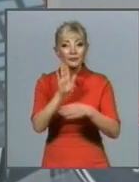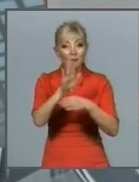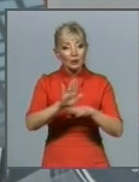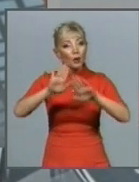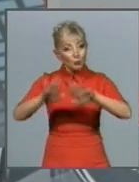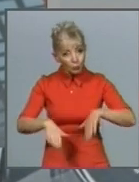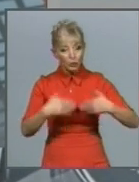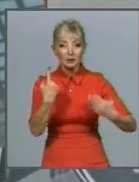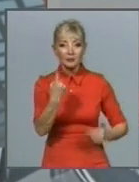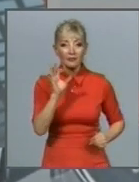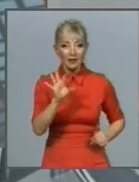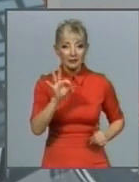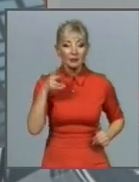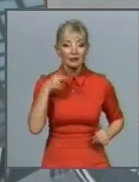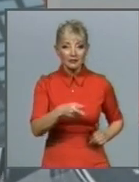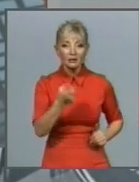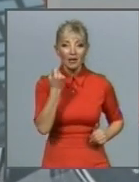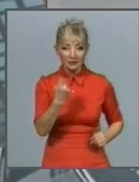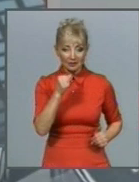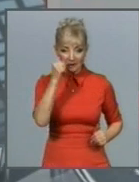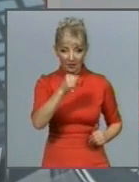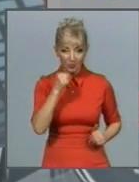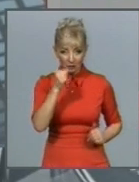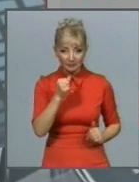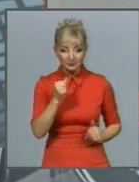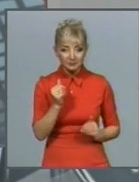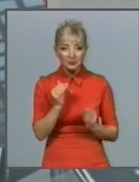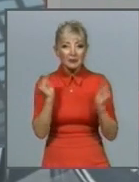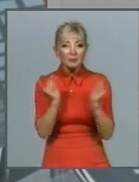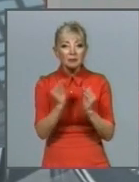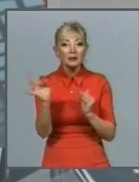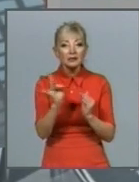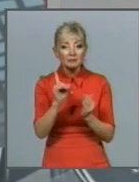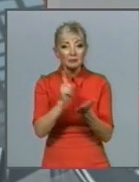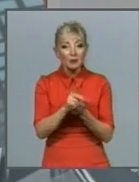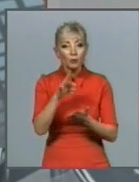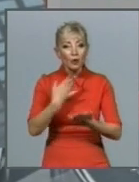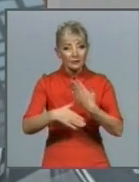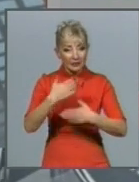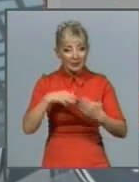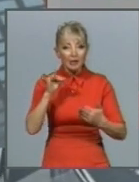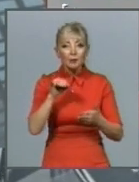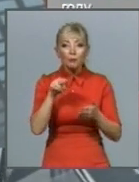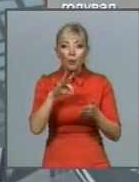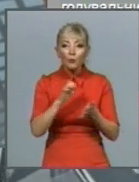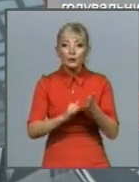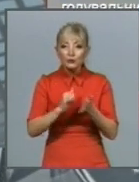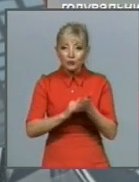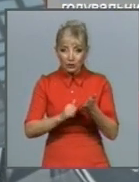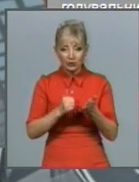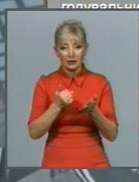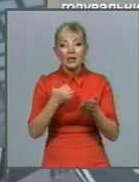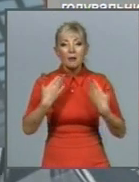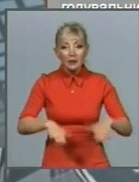після 1 жовтня 2011-го. Мінімальні розміри пенсії з інвалідності та у зв'язку з втратою